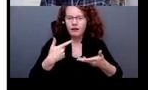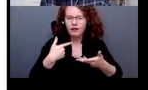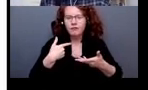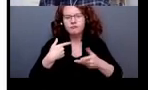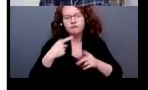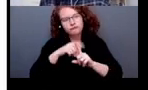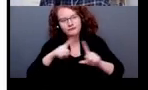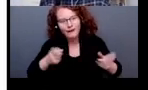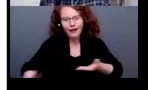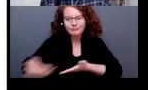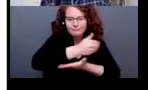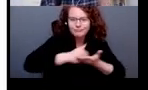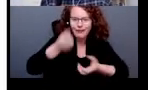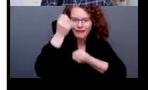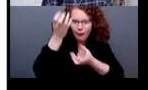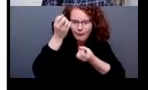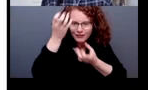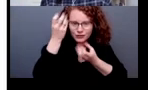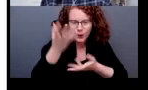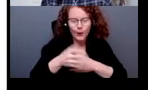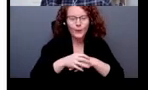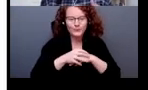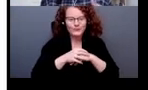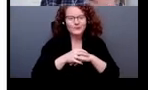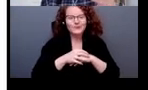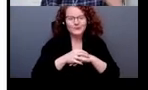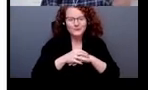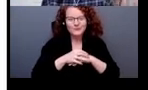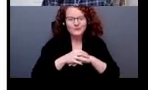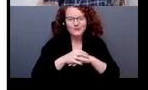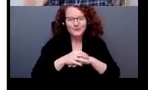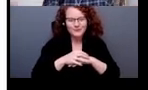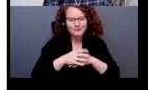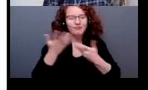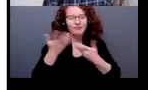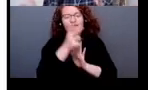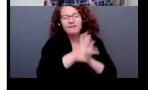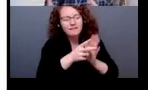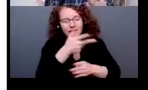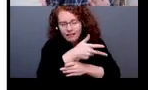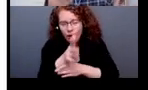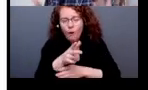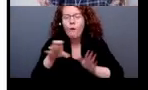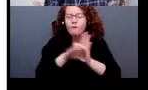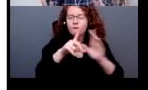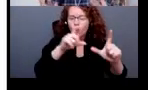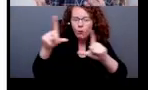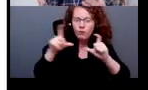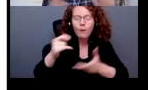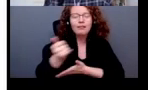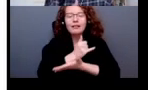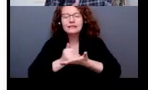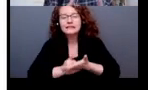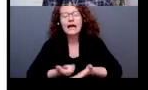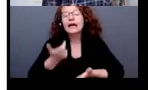de recherche. Et le choix de l'outil, que ce soit la vidéo, la photographie ou le dessin, dépendait toujours